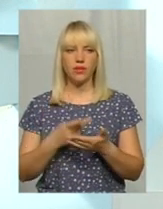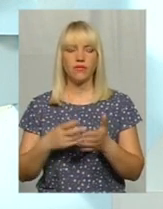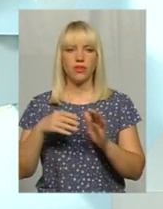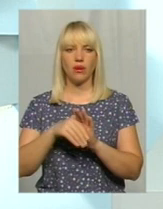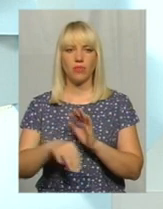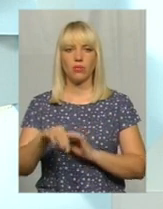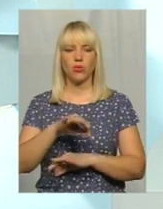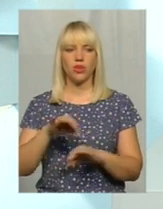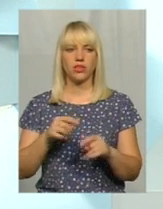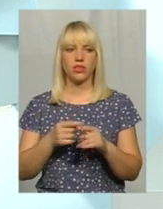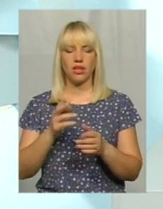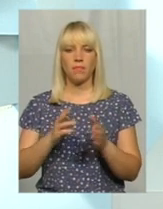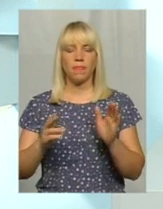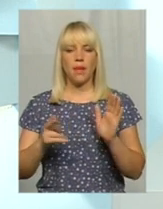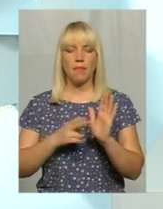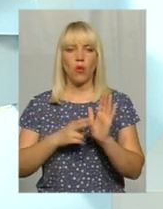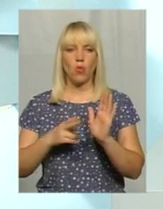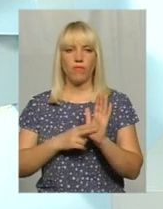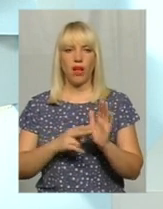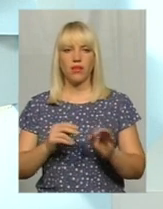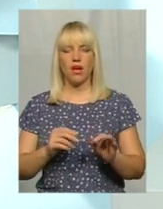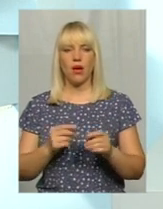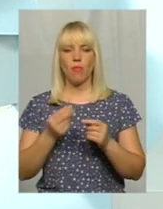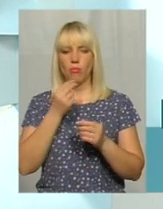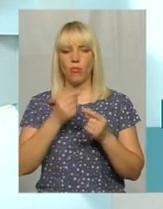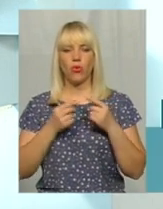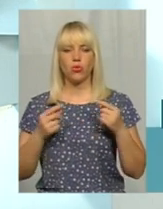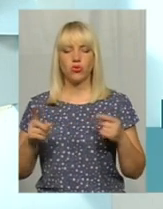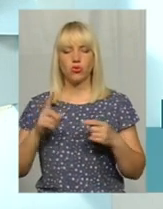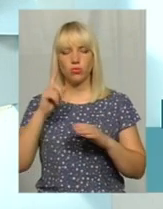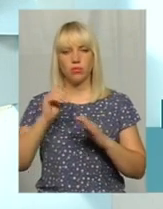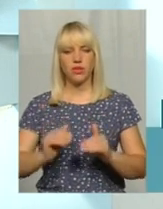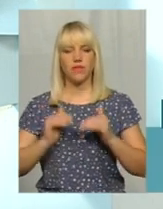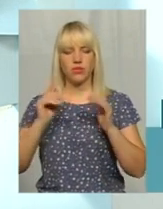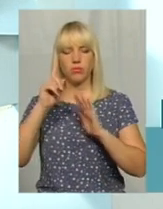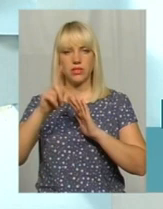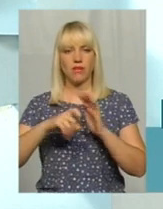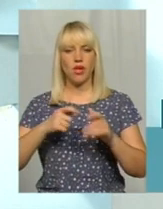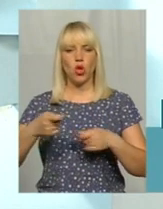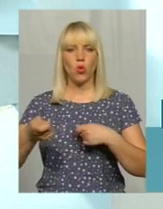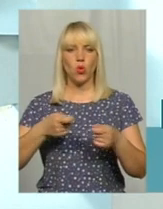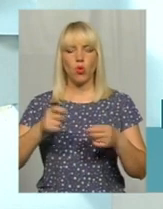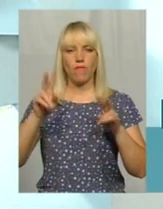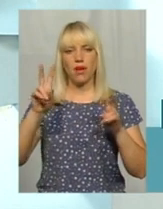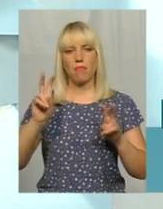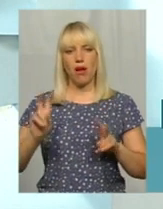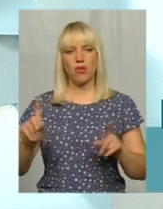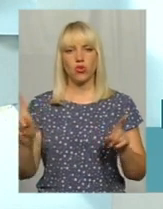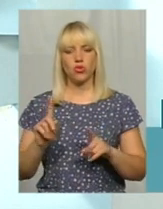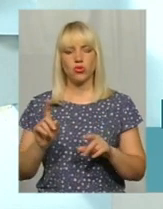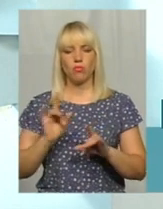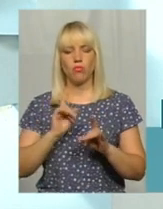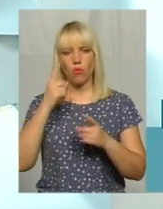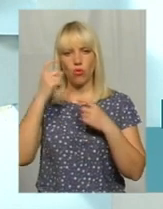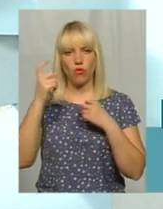рамках проекту, є маркування продукції, аби підвищити впізнаваність торгових марок, аби поінформувати наших